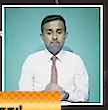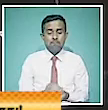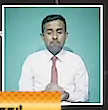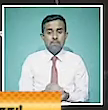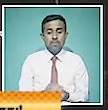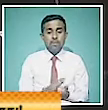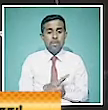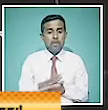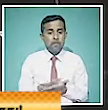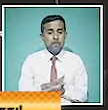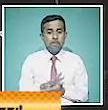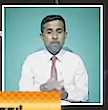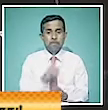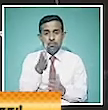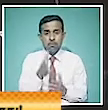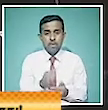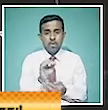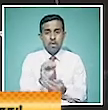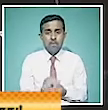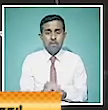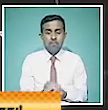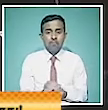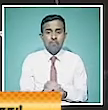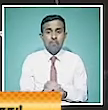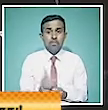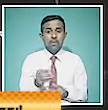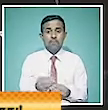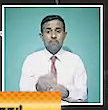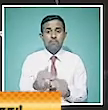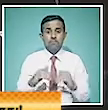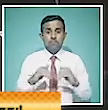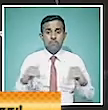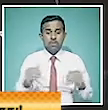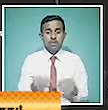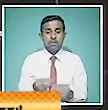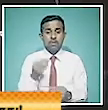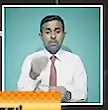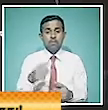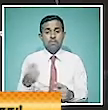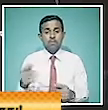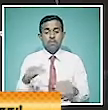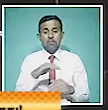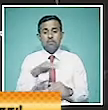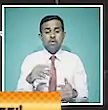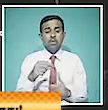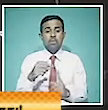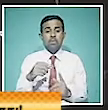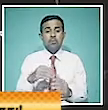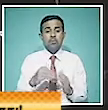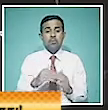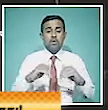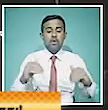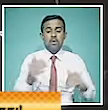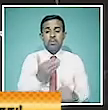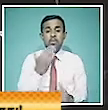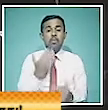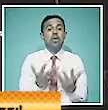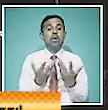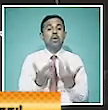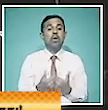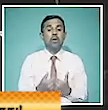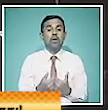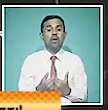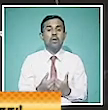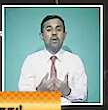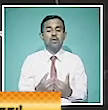எனவே அவர்களுக்கு கொடுக்கின்ற அதே நேரம் ஏனைய பிரதேசத்தை எத்தனை சபைகளாக உருவாக்க வேண்டும் என்று டீலிமிட்டேஷனை நாங்கள்